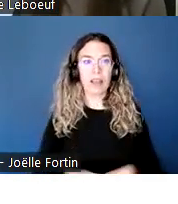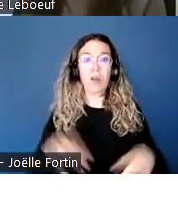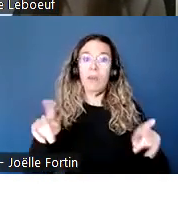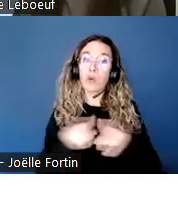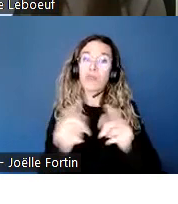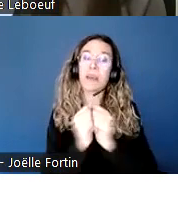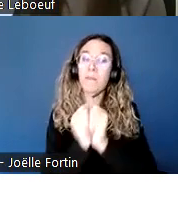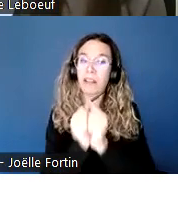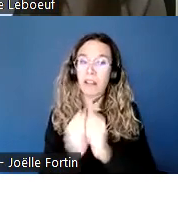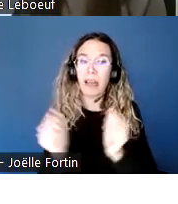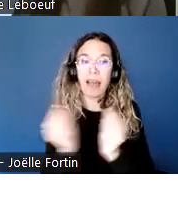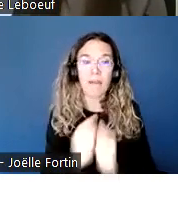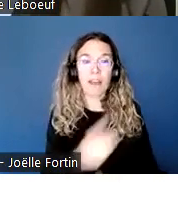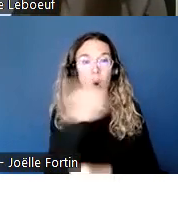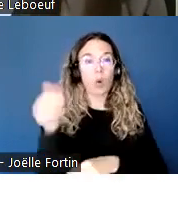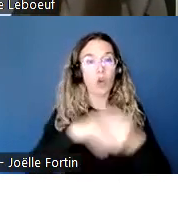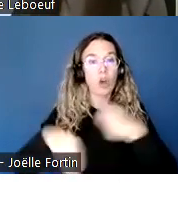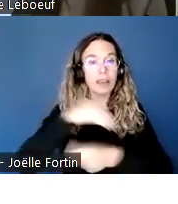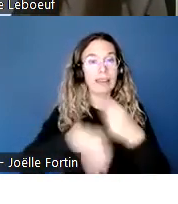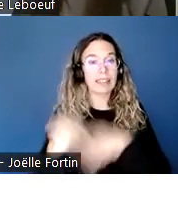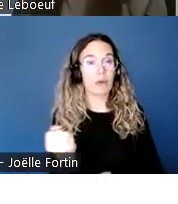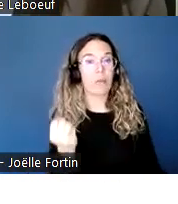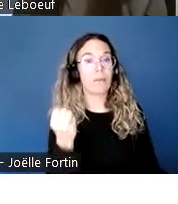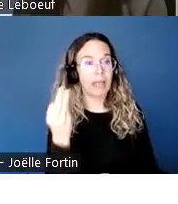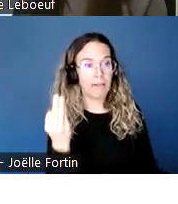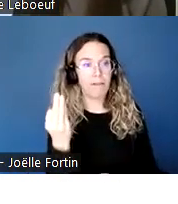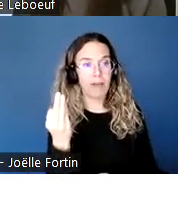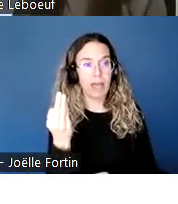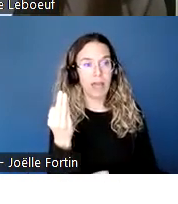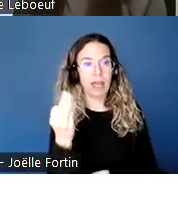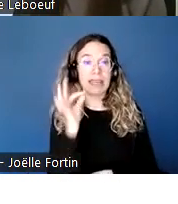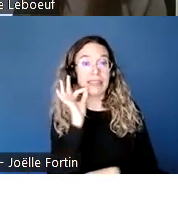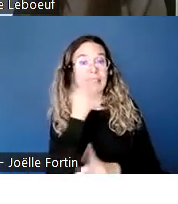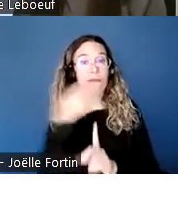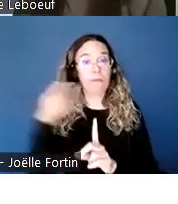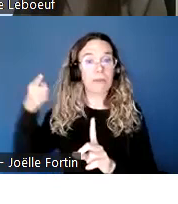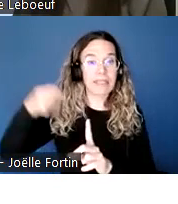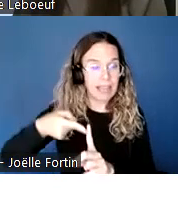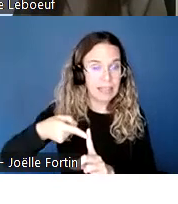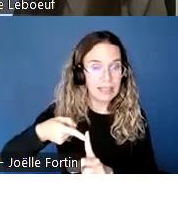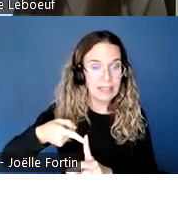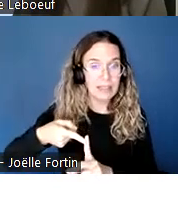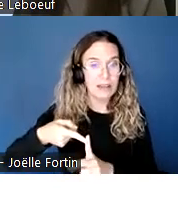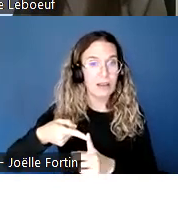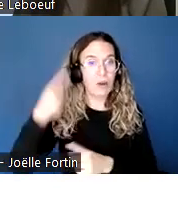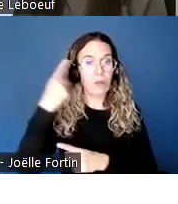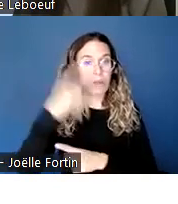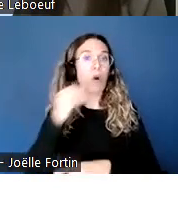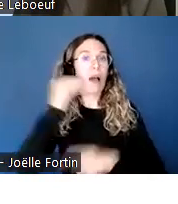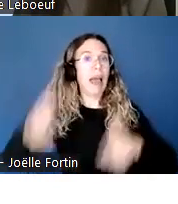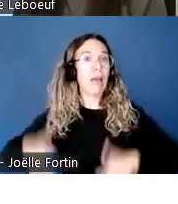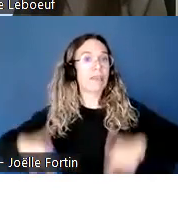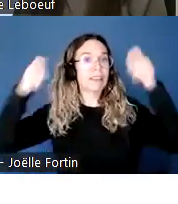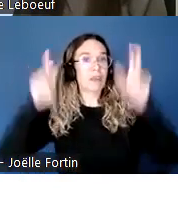un partenariat avec un organisme privé qui est spécialisé notamment dans l'habitation pour